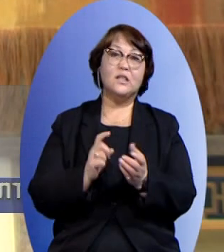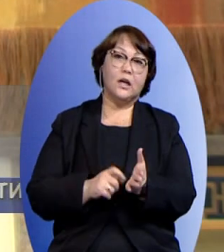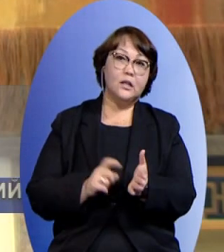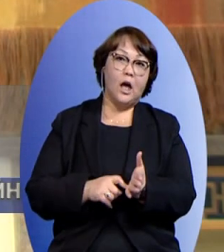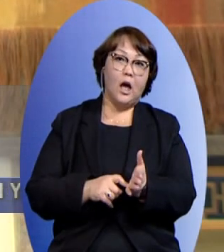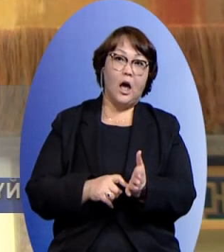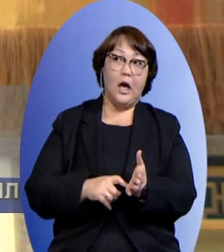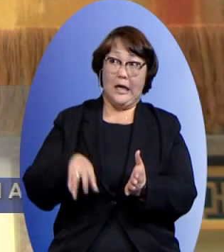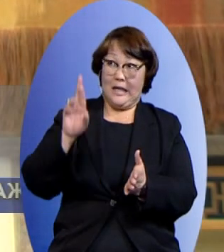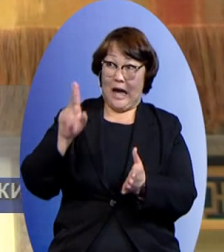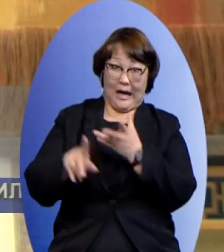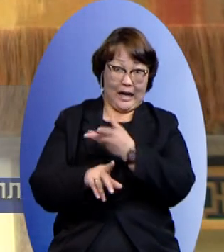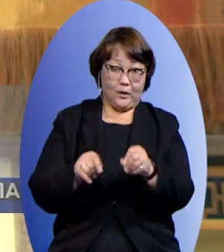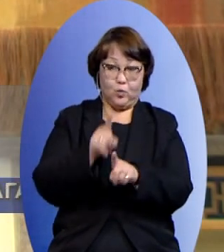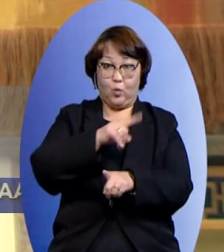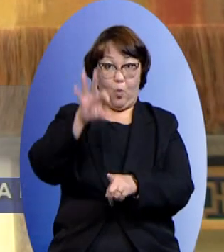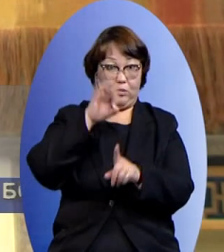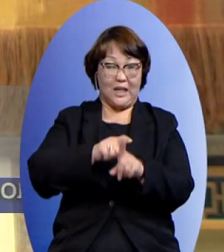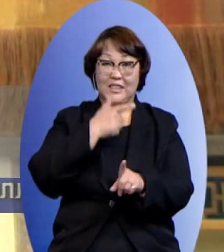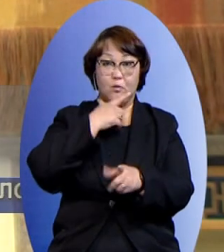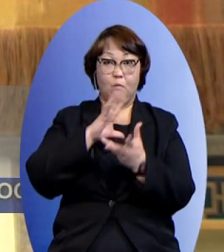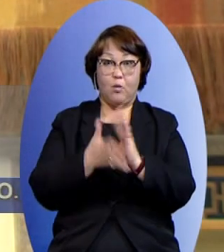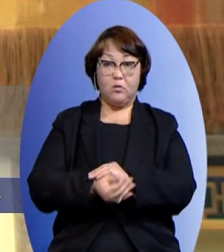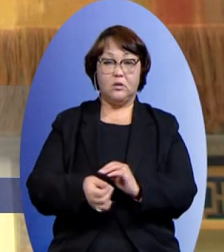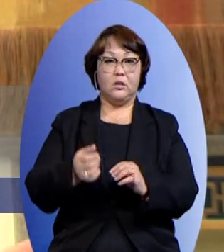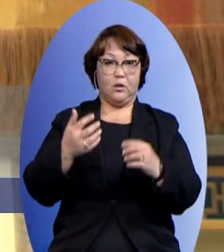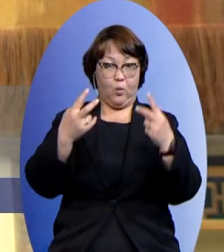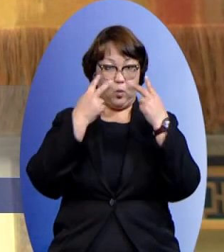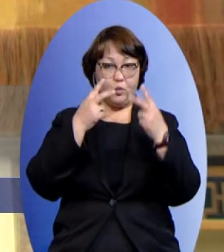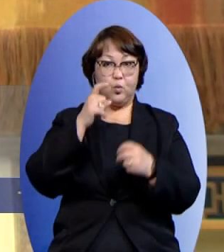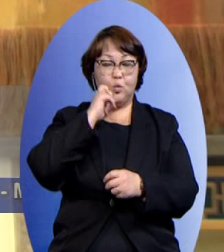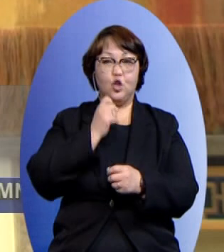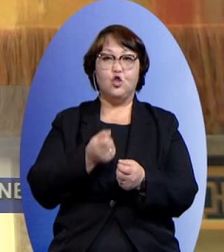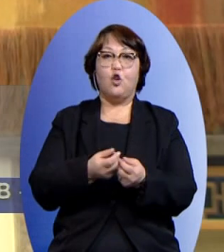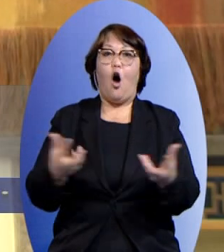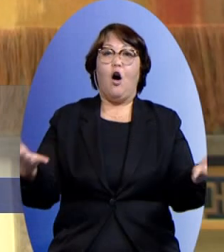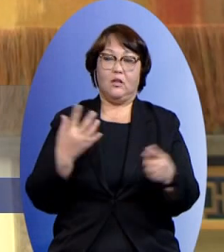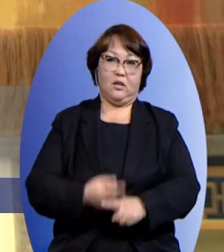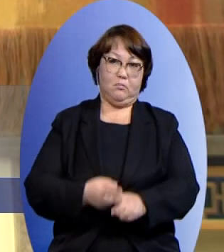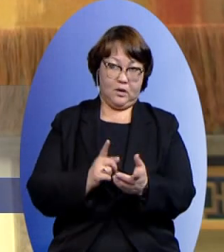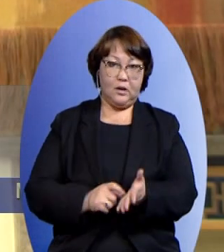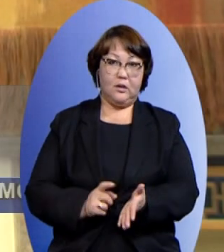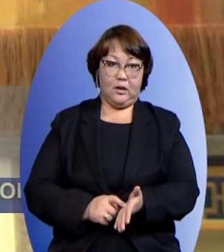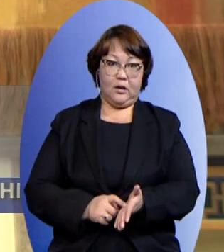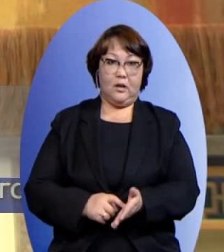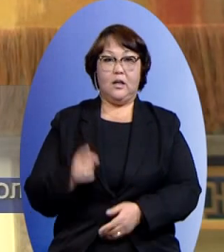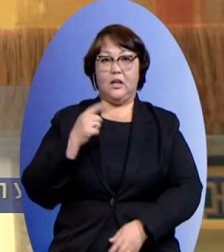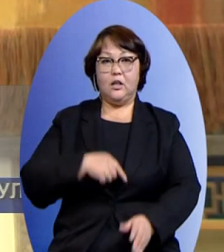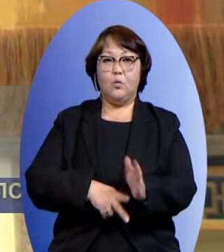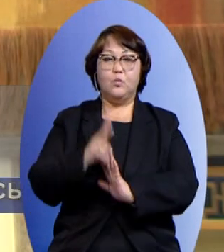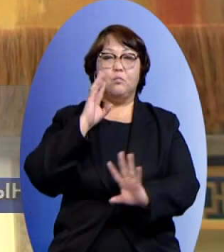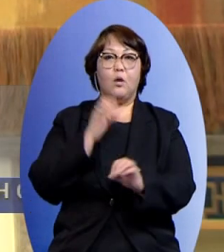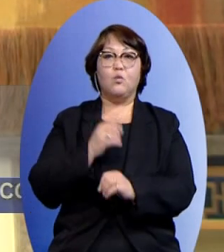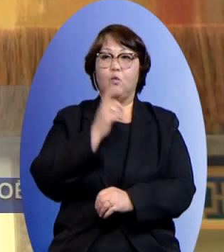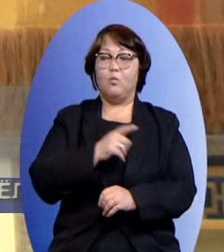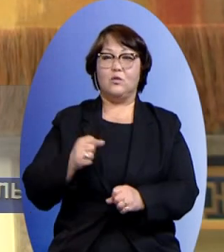гэдэг дээр анхаарах ёстой. Тэгэхээр энэ төсөв болно шүү дээ. Нэгэнт ингээд байгуулад явах юм бол зөвхөн тэрийг ингээд байгуулах тэнд хүмүүс